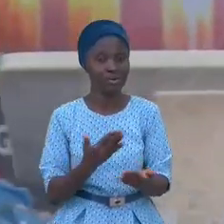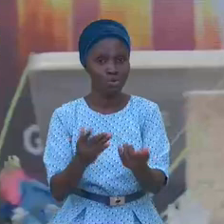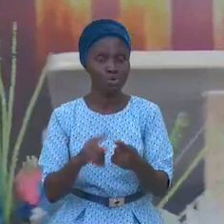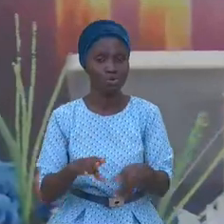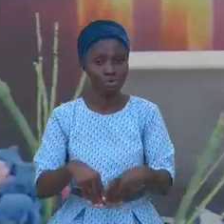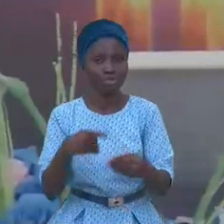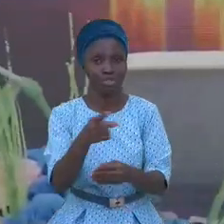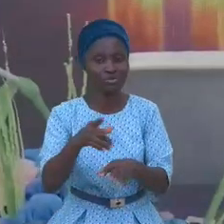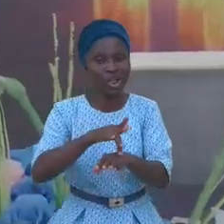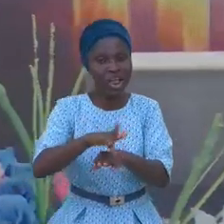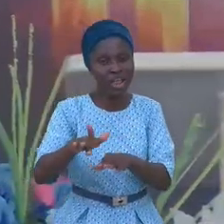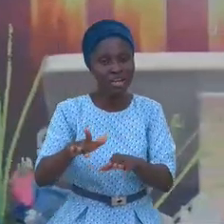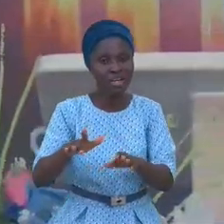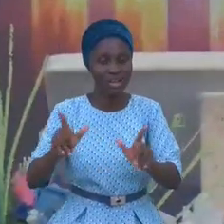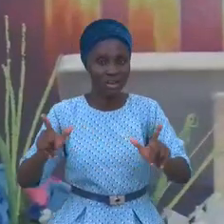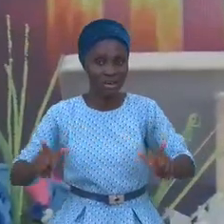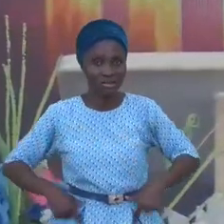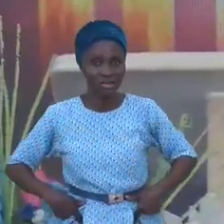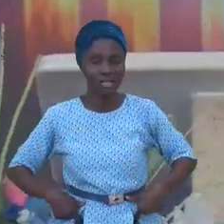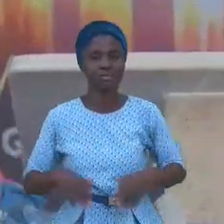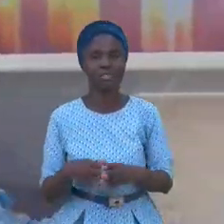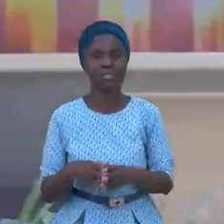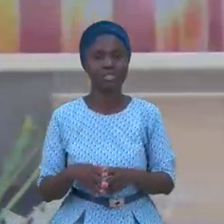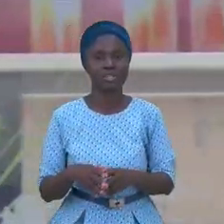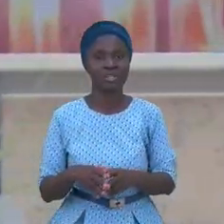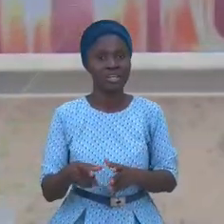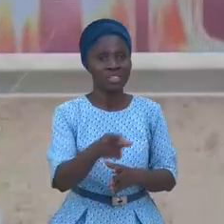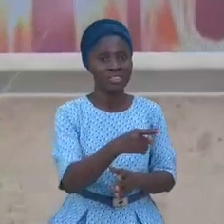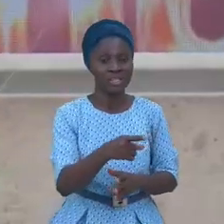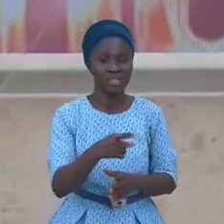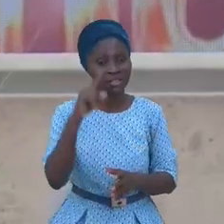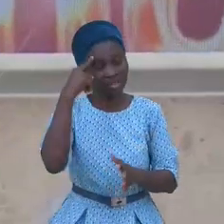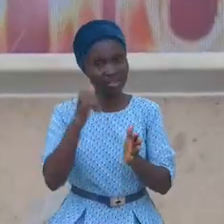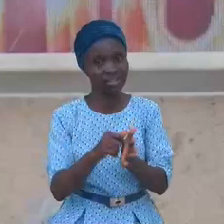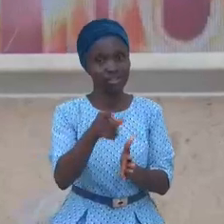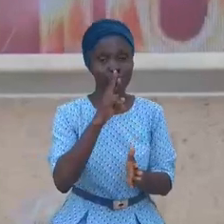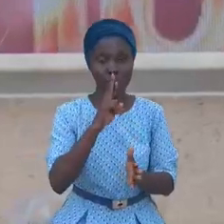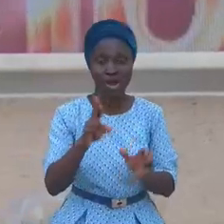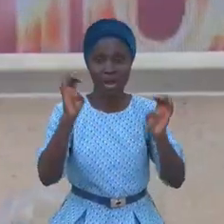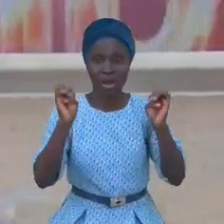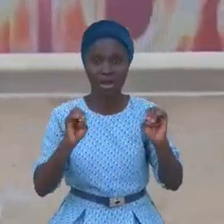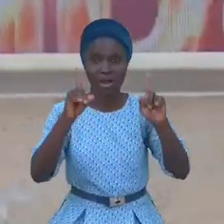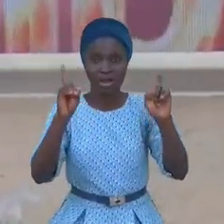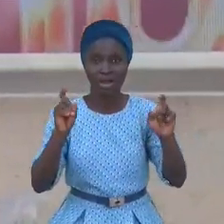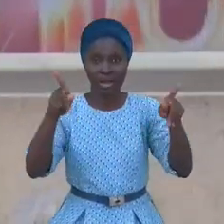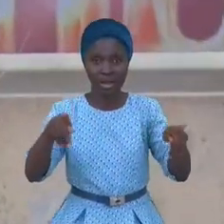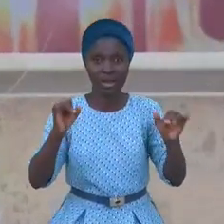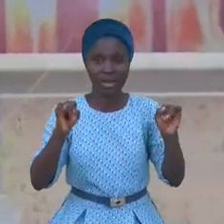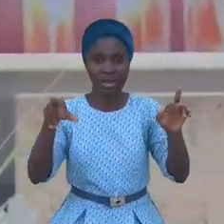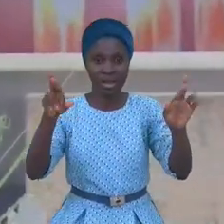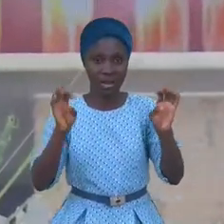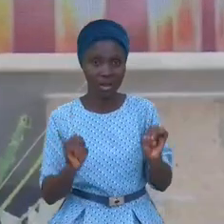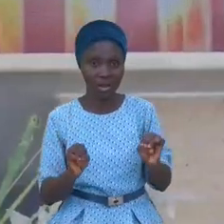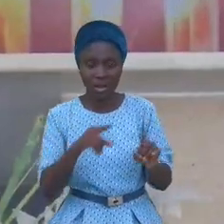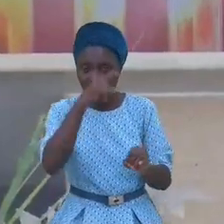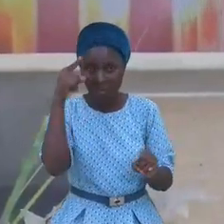on veut t'envoyer la retraite anticipée, on veut se débarrasser de toi parce qu'il a expiré, elle a expiré. Pas de nouvelles